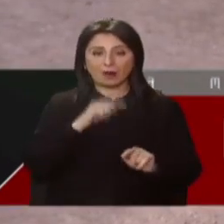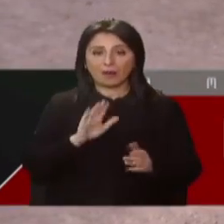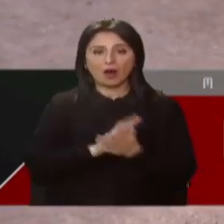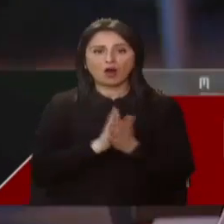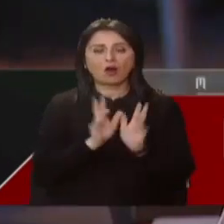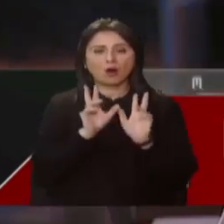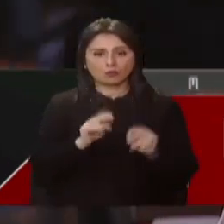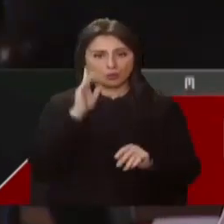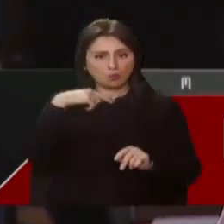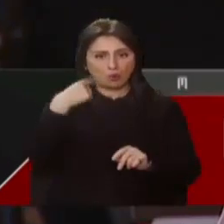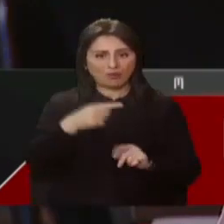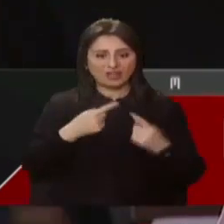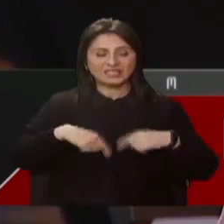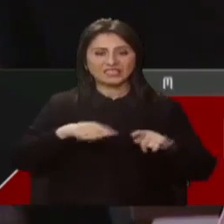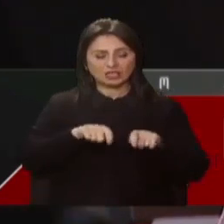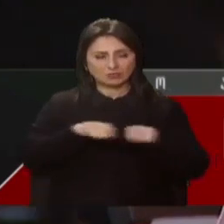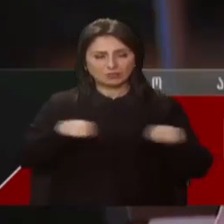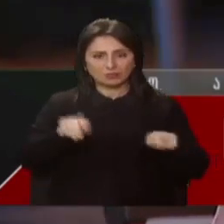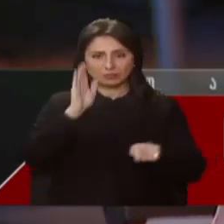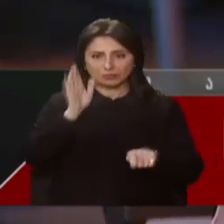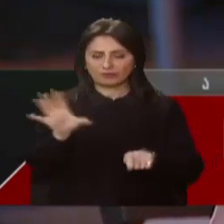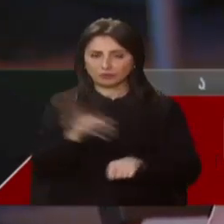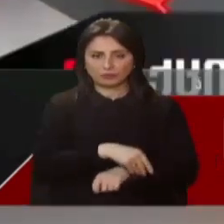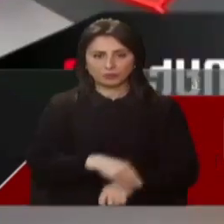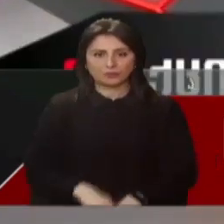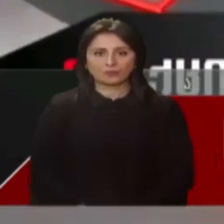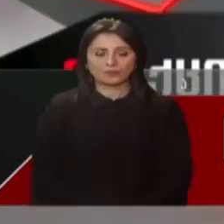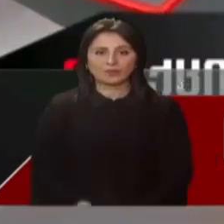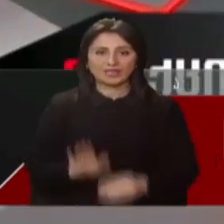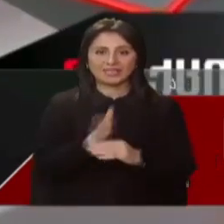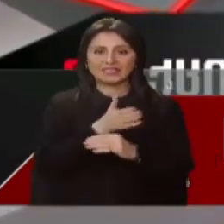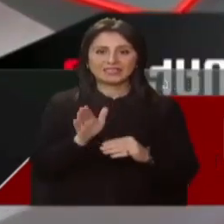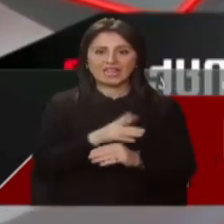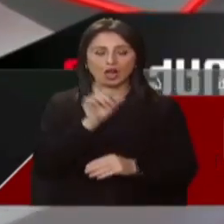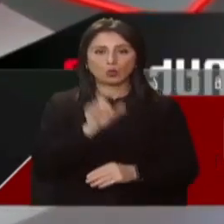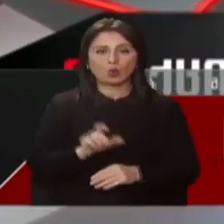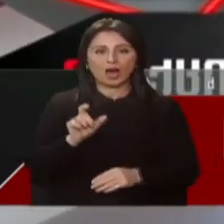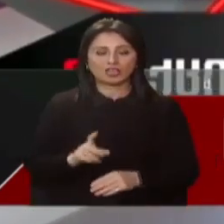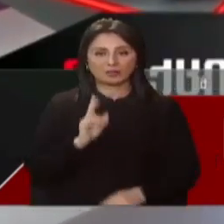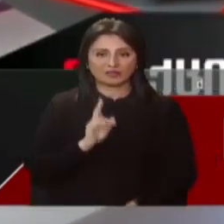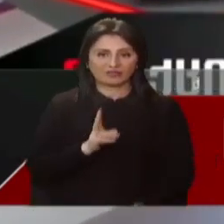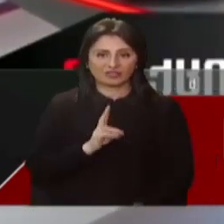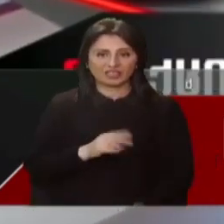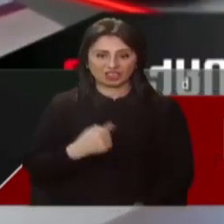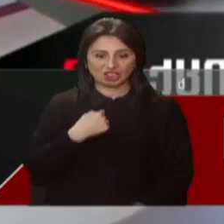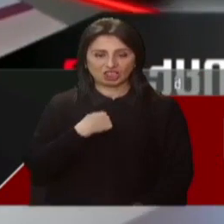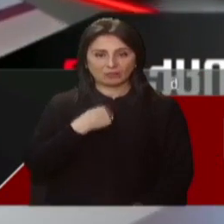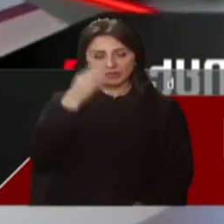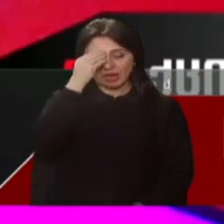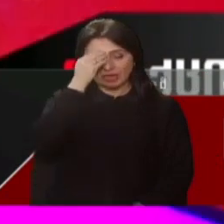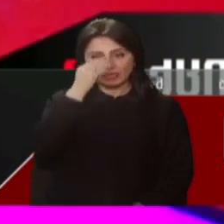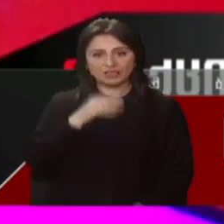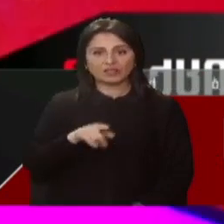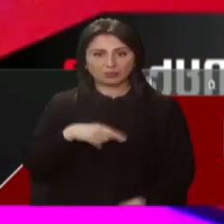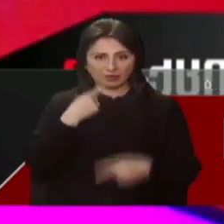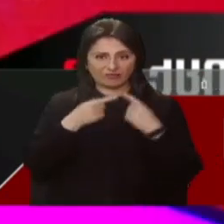პირობას დებს, რომ მომავალში საზოგადოებას მეც ეტყვის. ცალკეული ადამიანები, რომლებიც ჩემის აზრით,